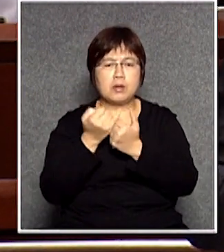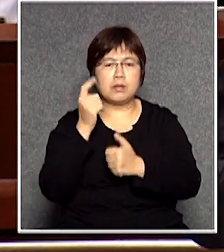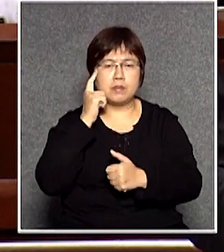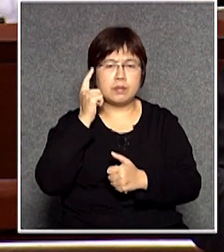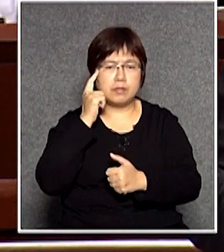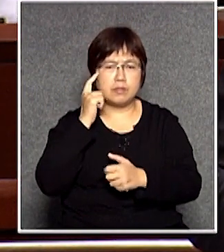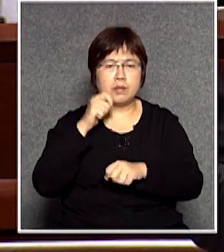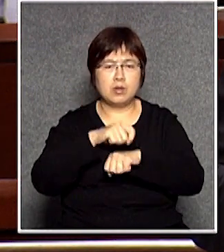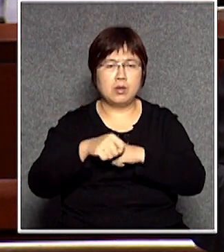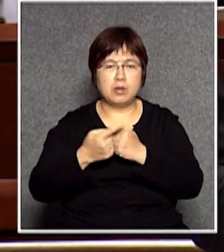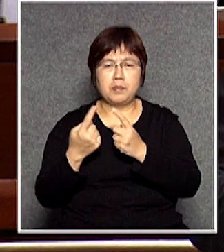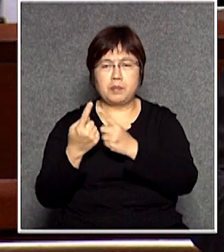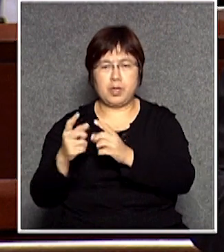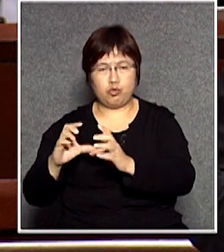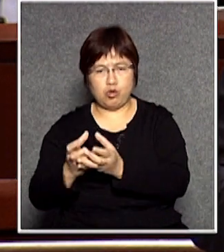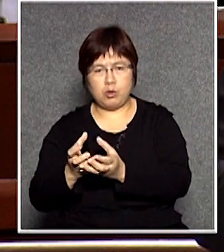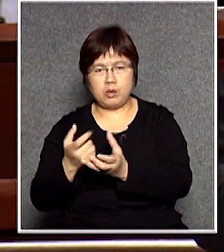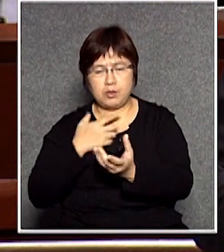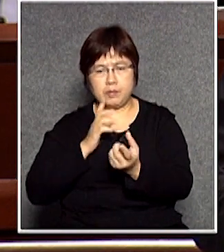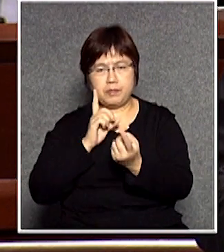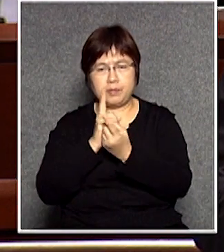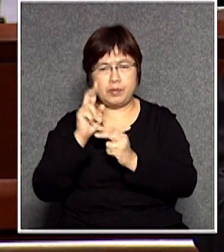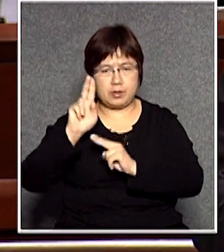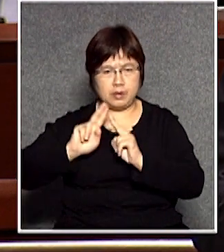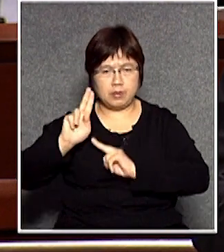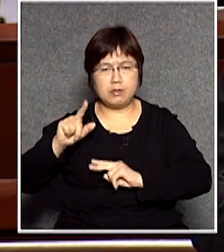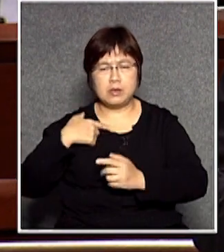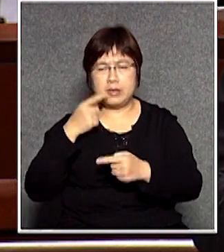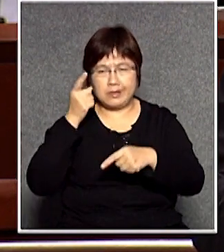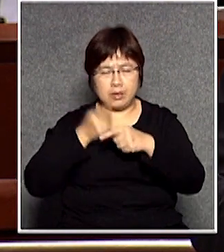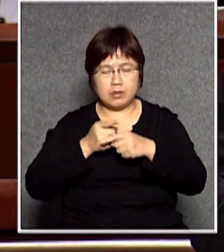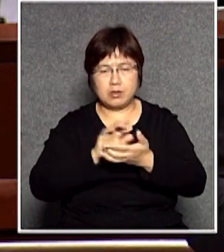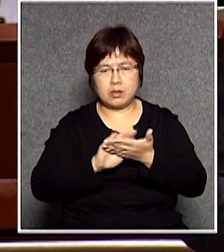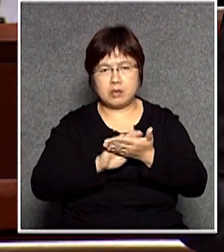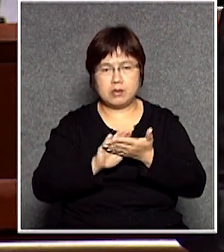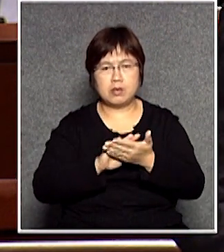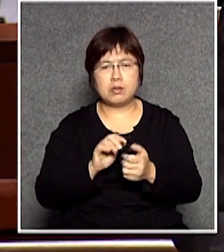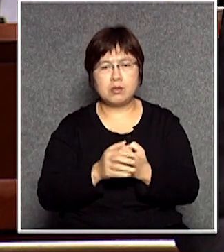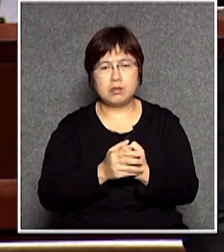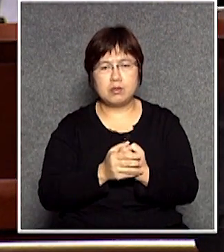個國家的民族是一定要面對歷史，同要是真真正正的歷史，而不是